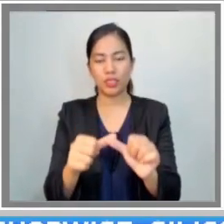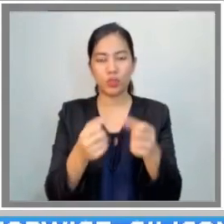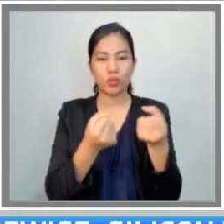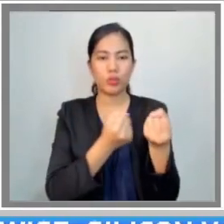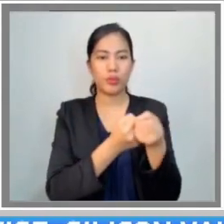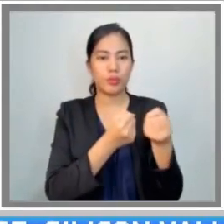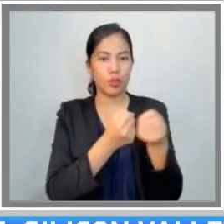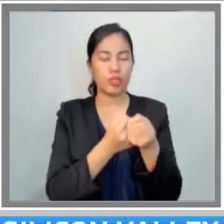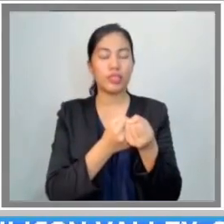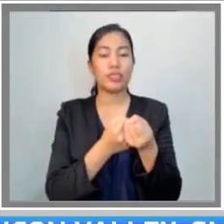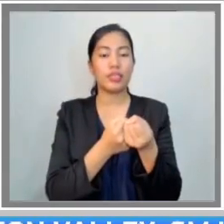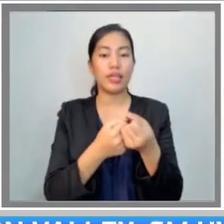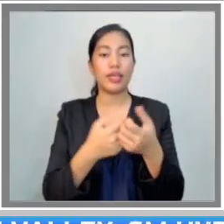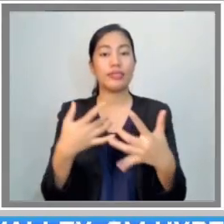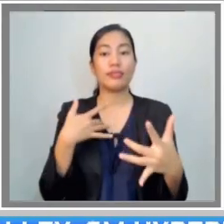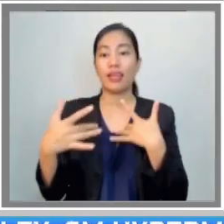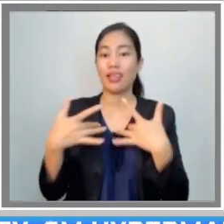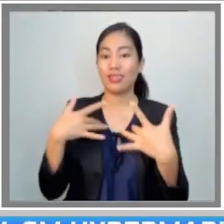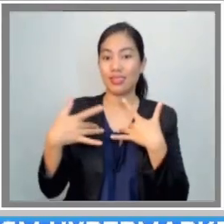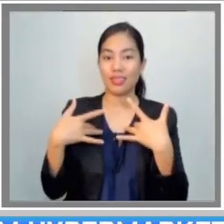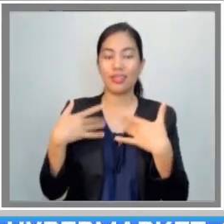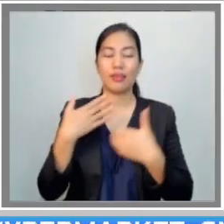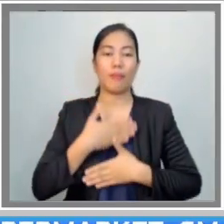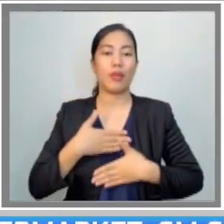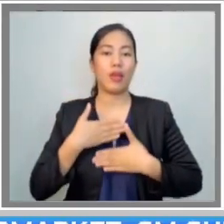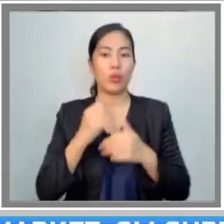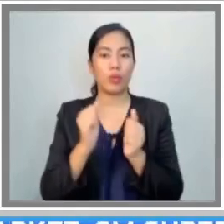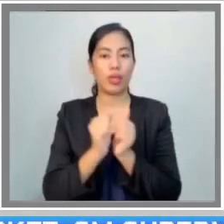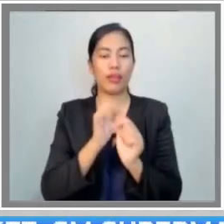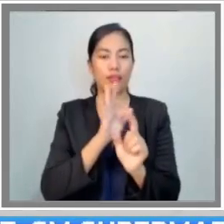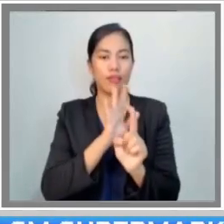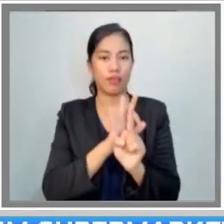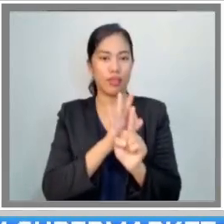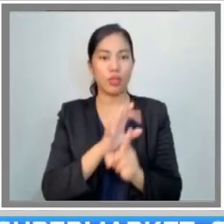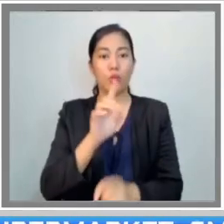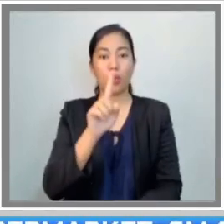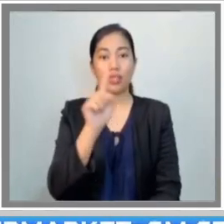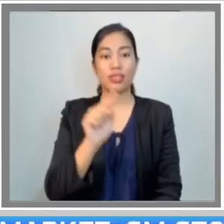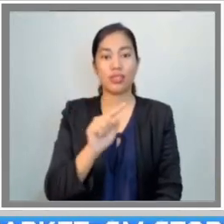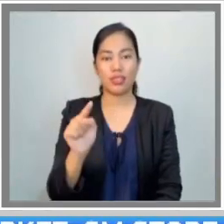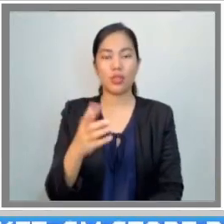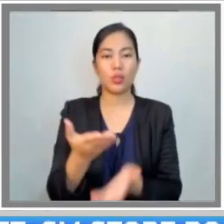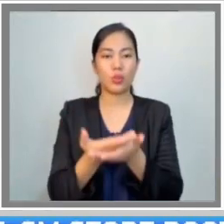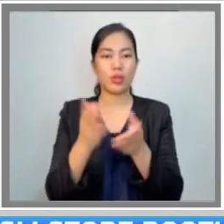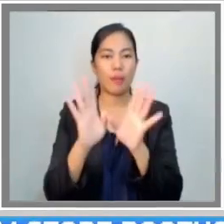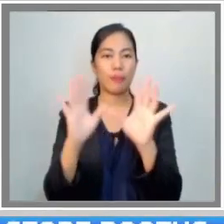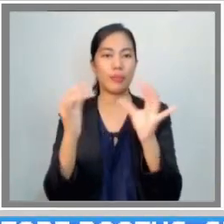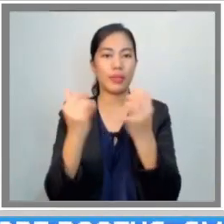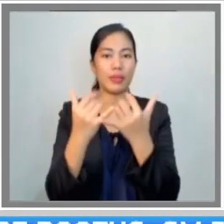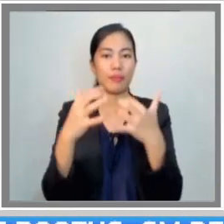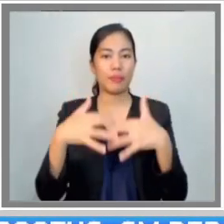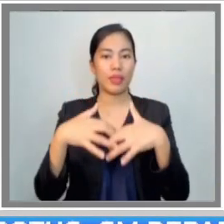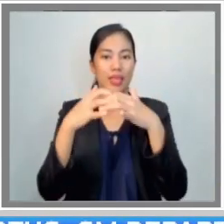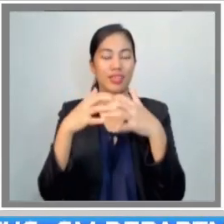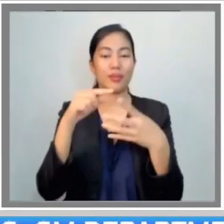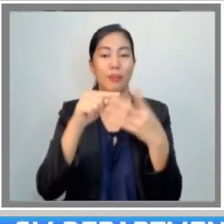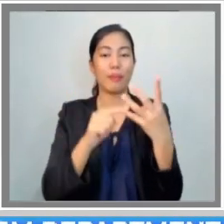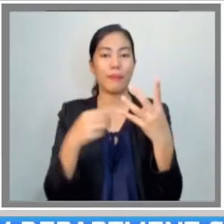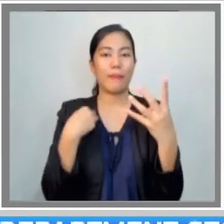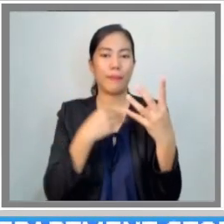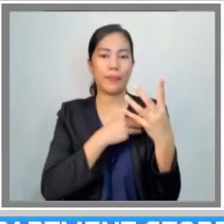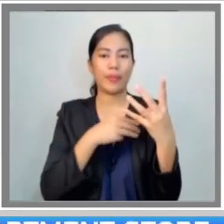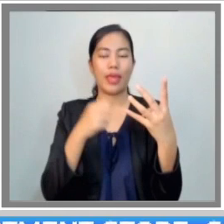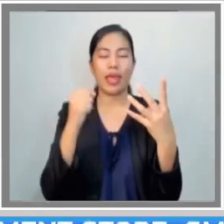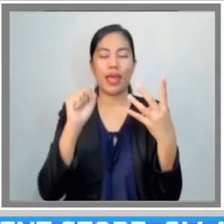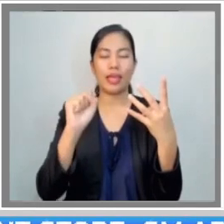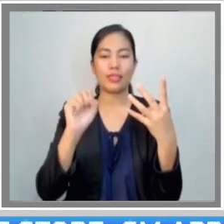na makabonding ang kanilang fans. Ang 1Z ang bagong kumpanyang binuo ni na Pablo, Josh, Stel, Ken at Justin.